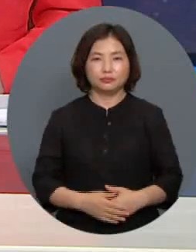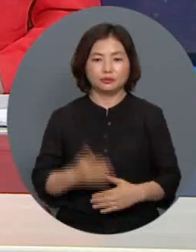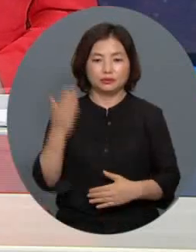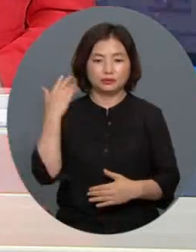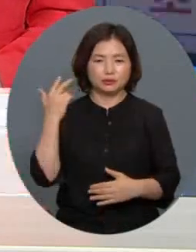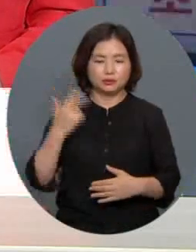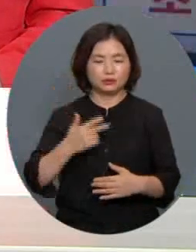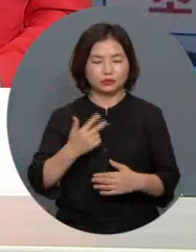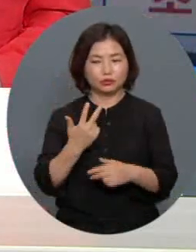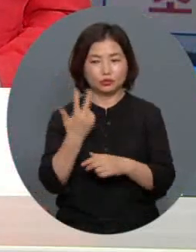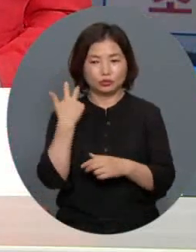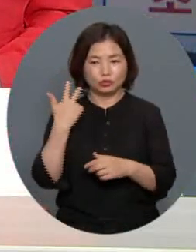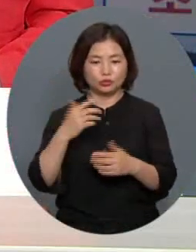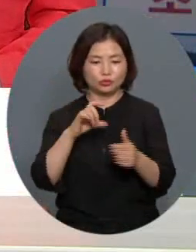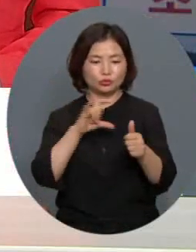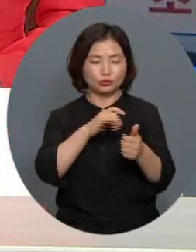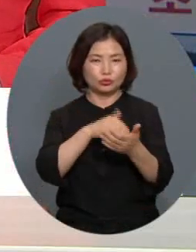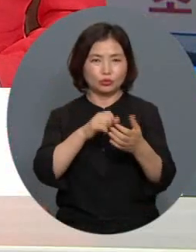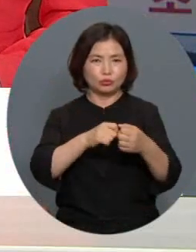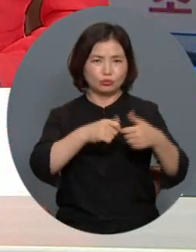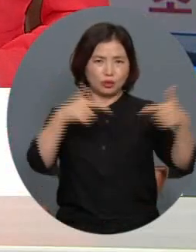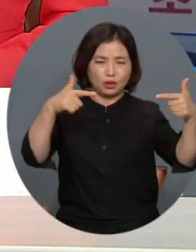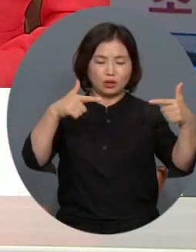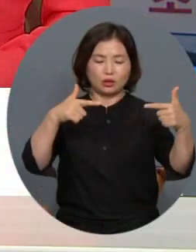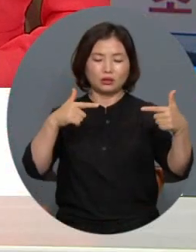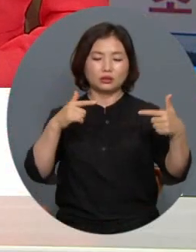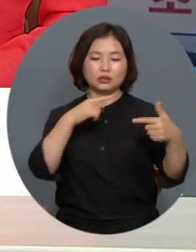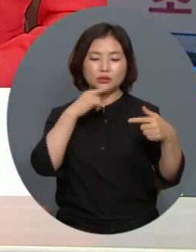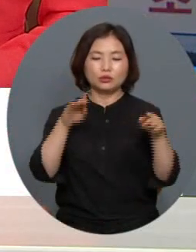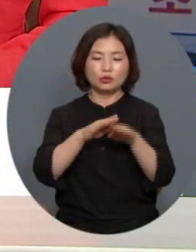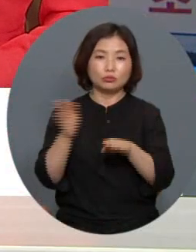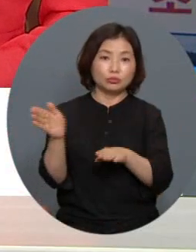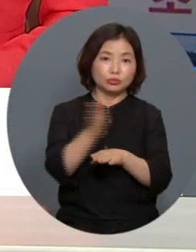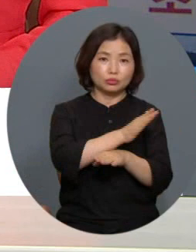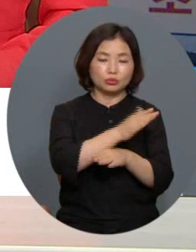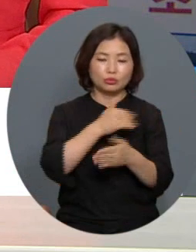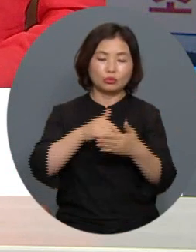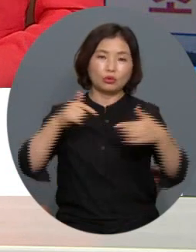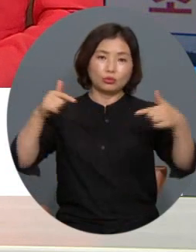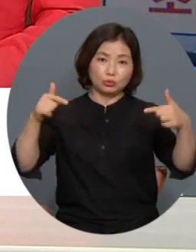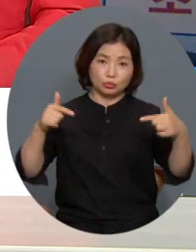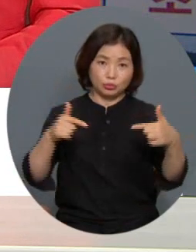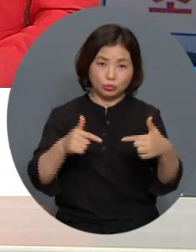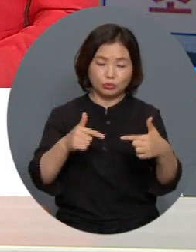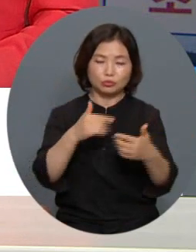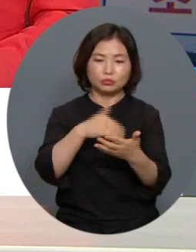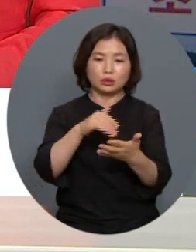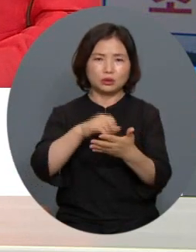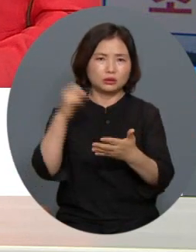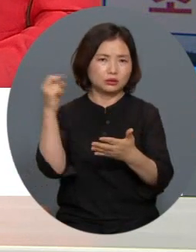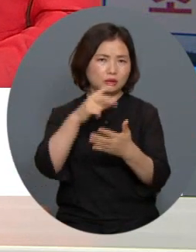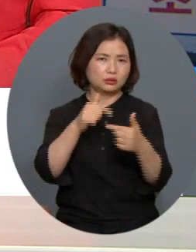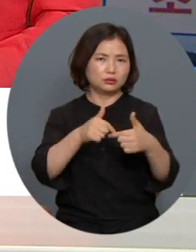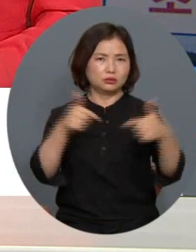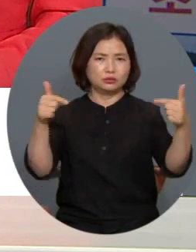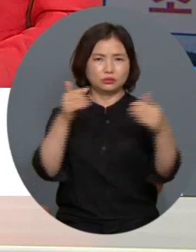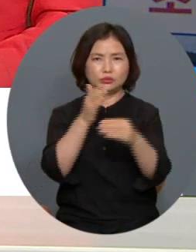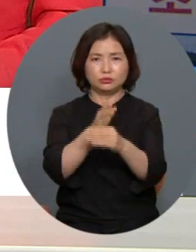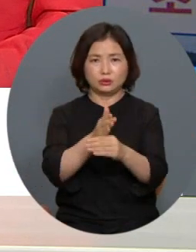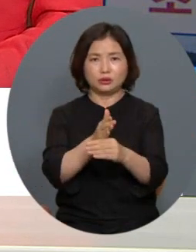지난주 폭발적인 증가세를 보인 뒤 일요일부터 진정기미를 보이던 대구 지역 코로나19 확진자가 다시 크게 늘고